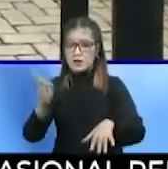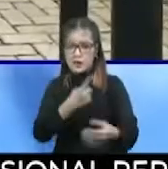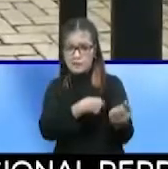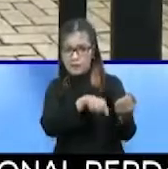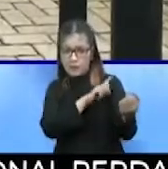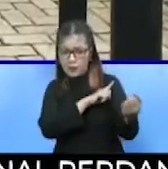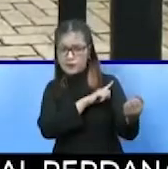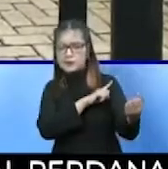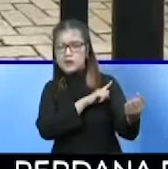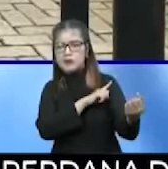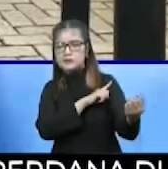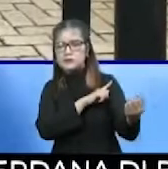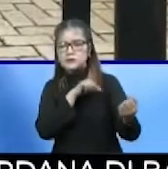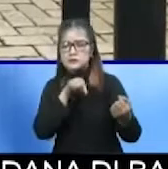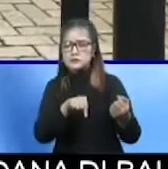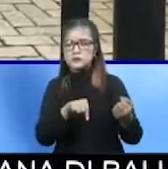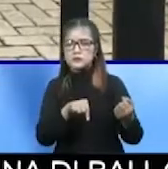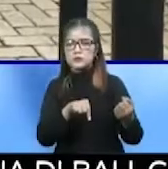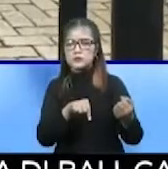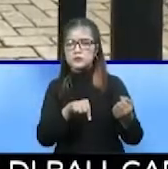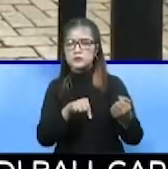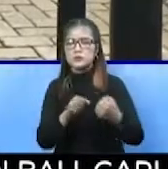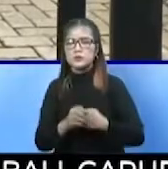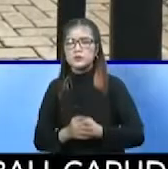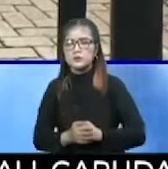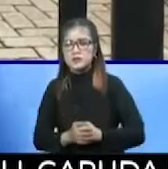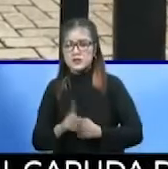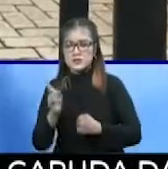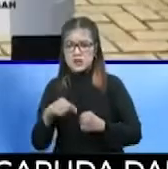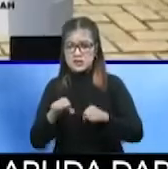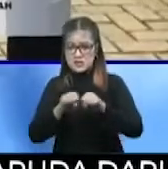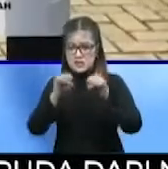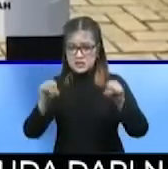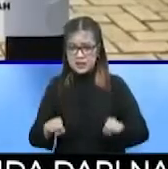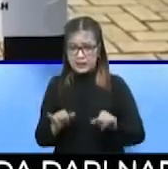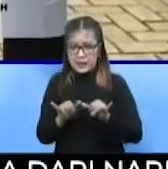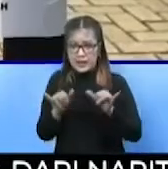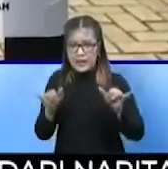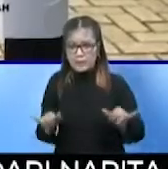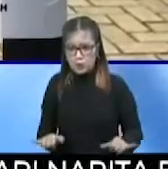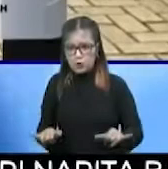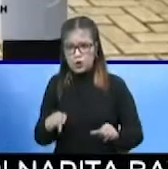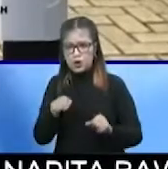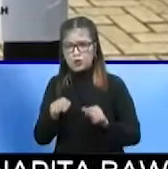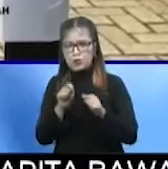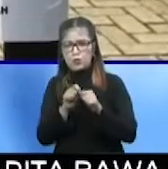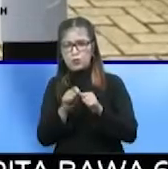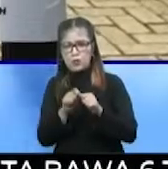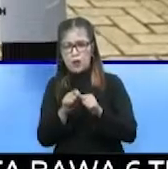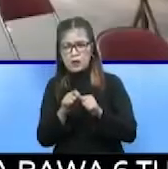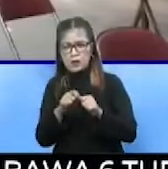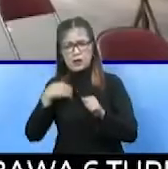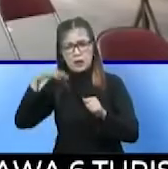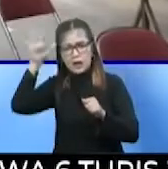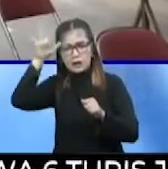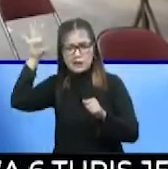untuk menyelinap atau mengelabui sistem imun, karena memang mutasi banyak sekali sehingga tidak